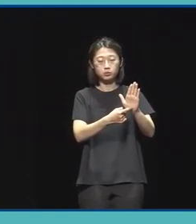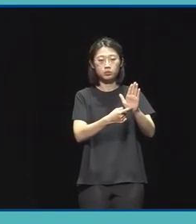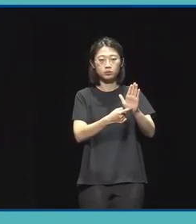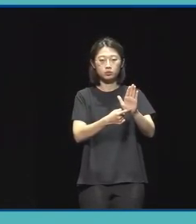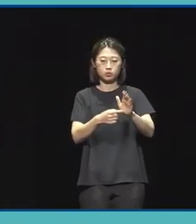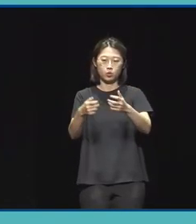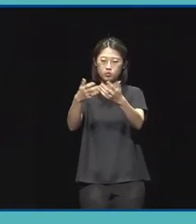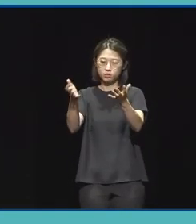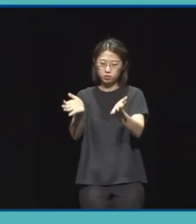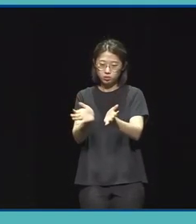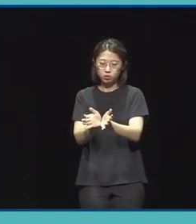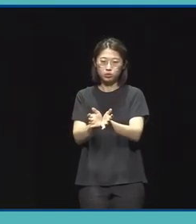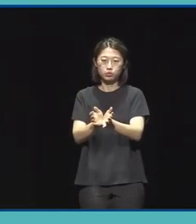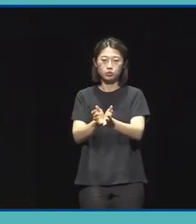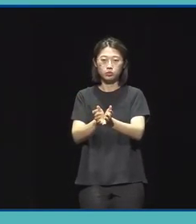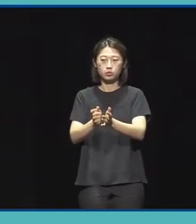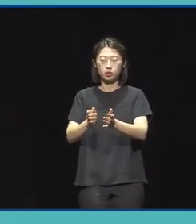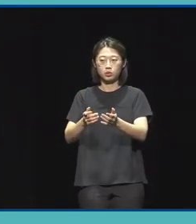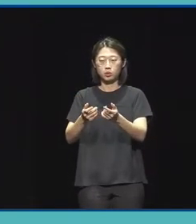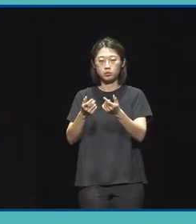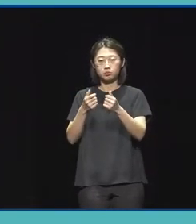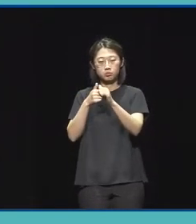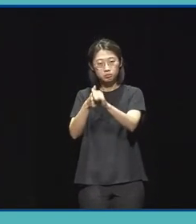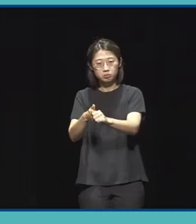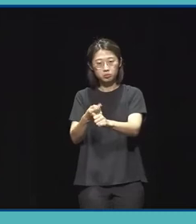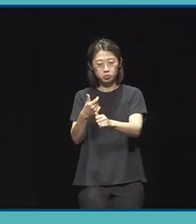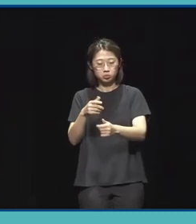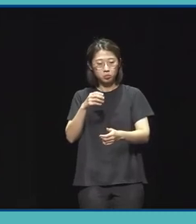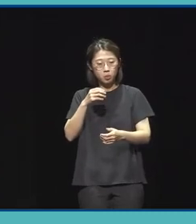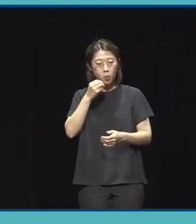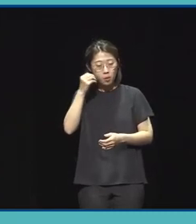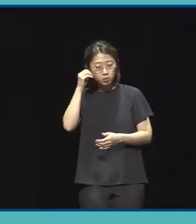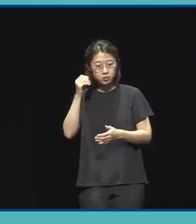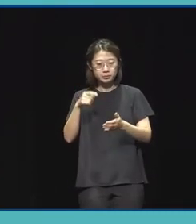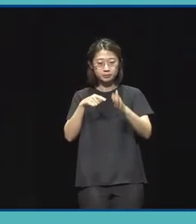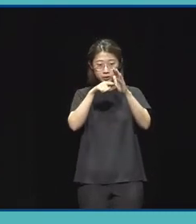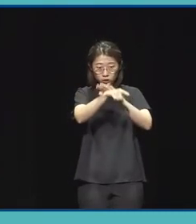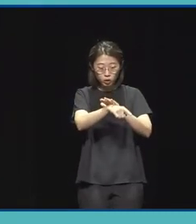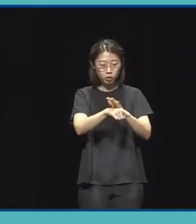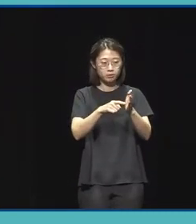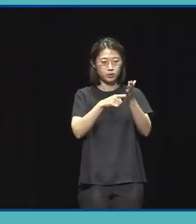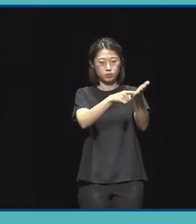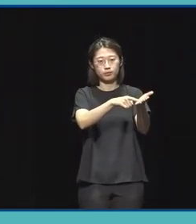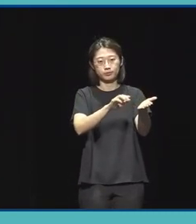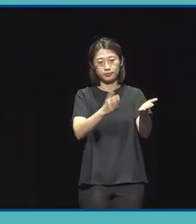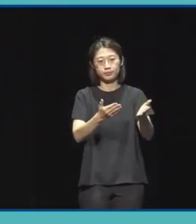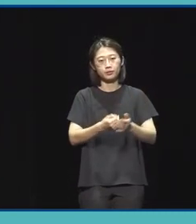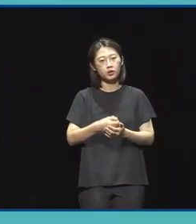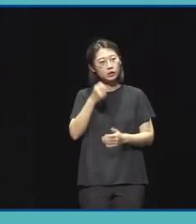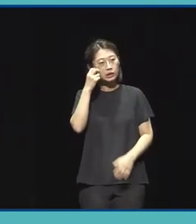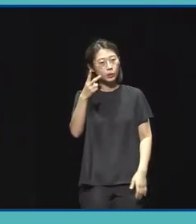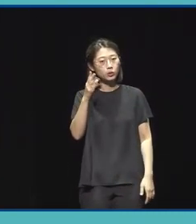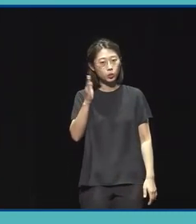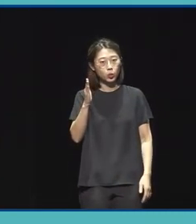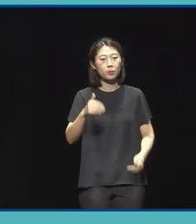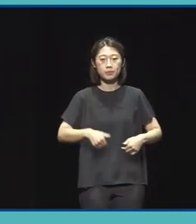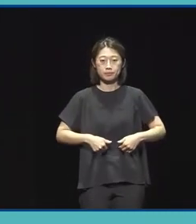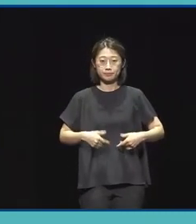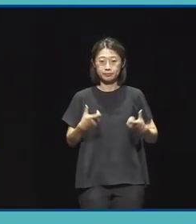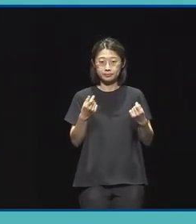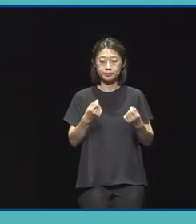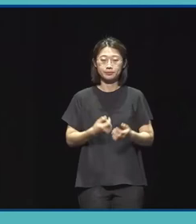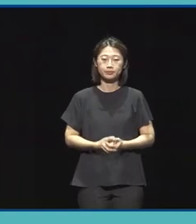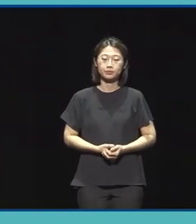아까 시설 유형별로 수요자들이 접속을 해서 일단 신청을 하게 될 겁니다 그 부분이 한 2개월이 소요가 될 거고요